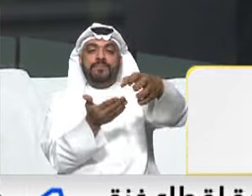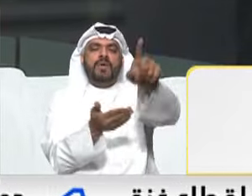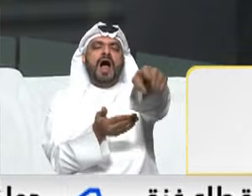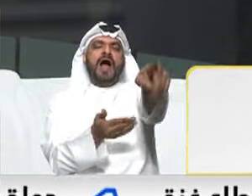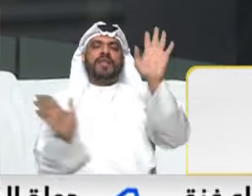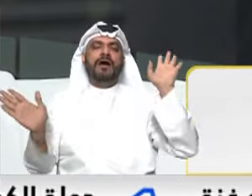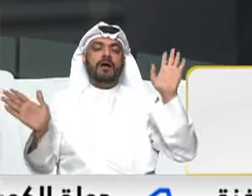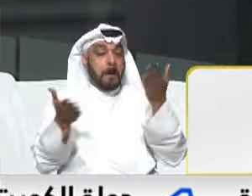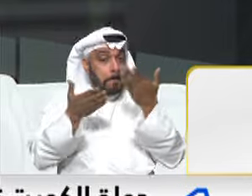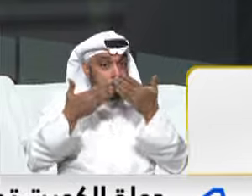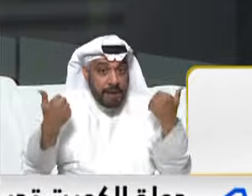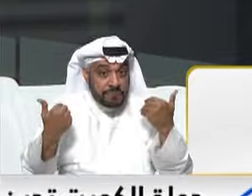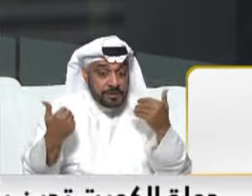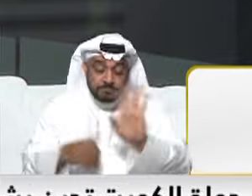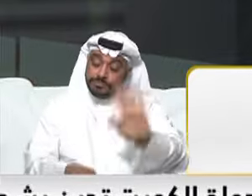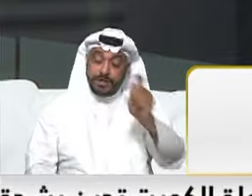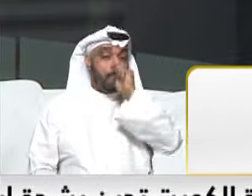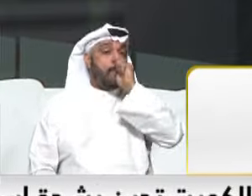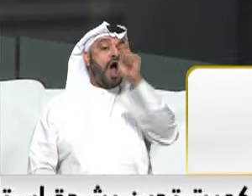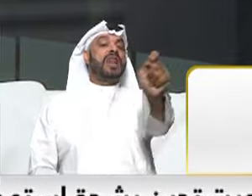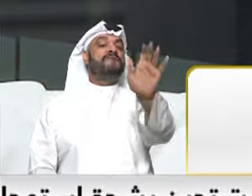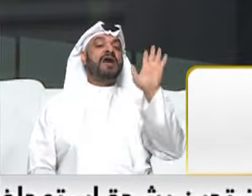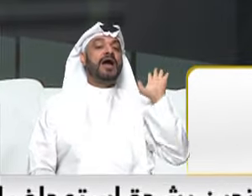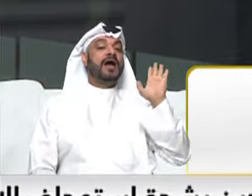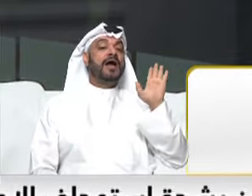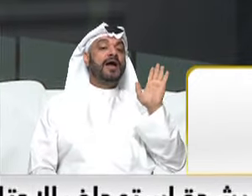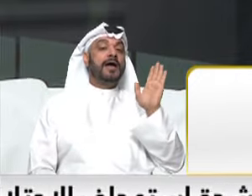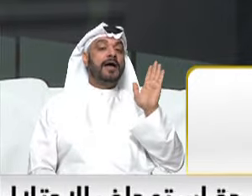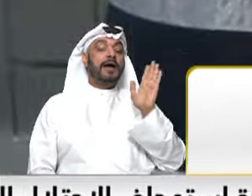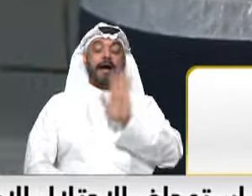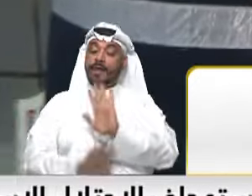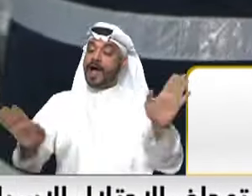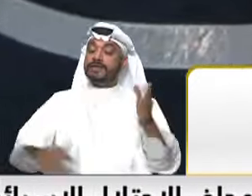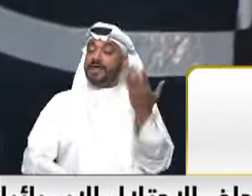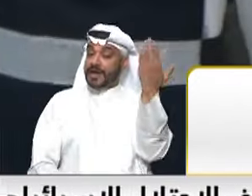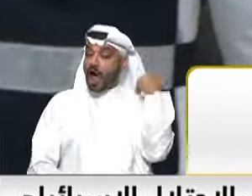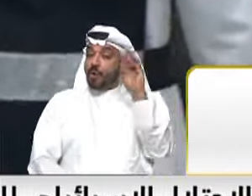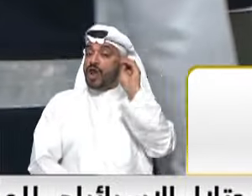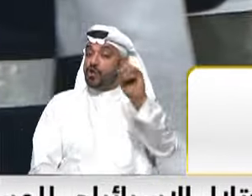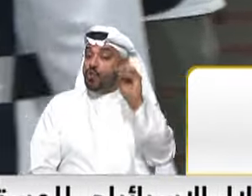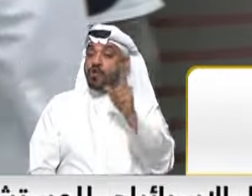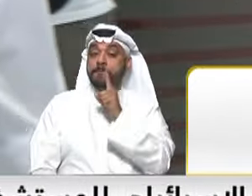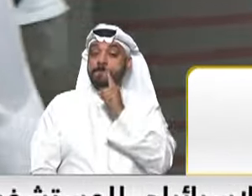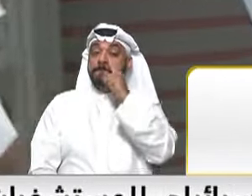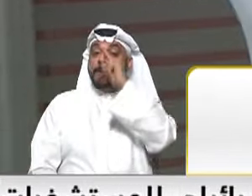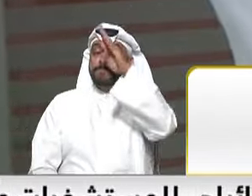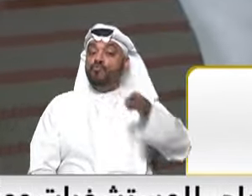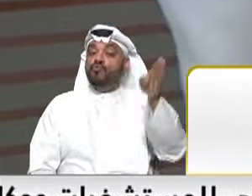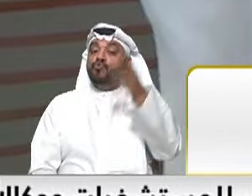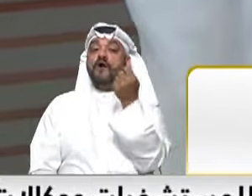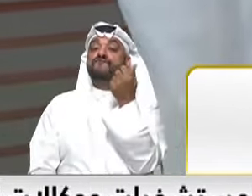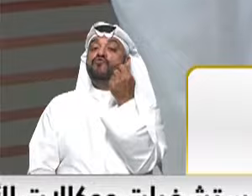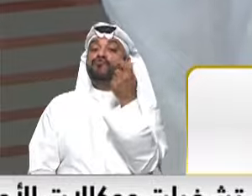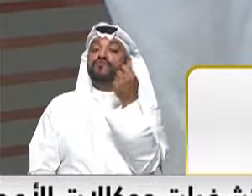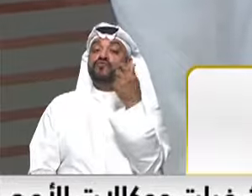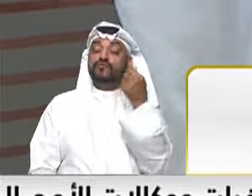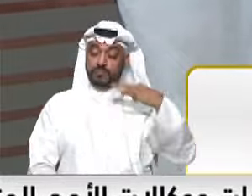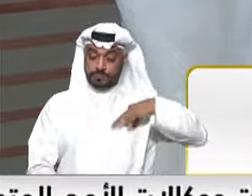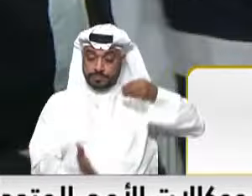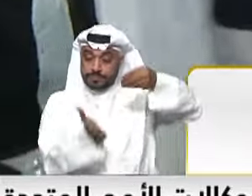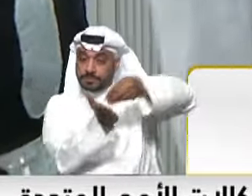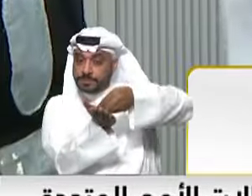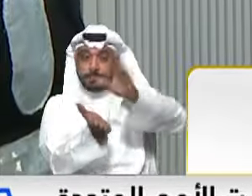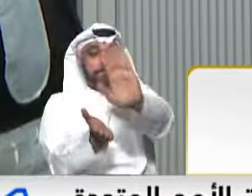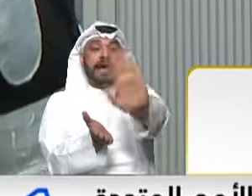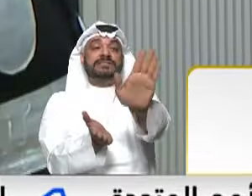عندنا 42 قرار من لجنة المخالفات. الإغلاق يكون فوري، يتحول دايركت على